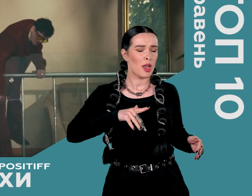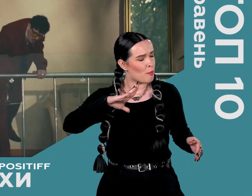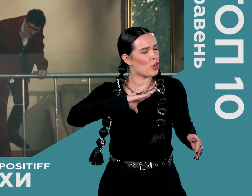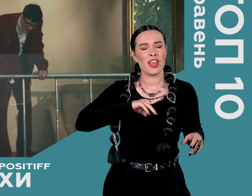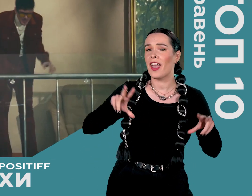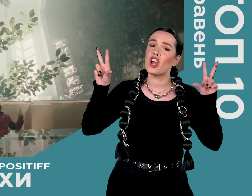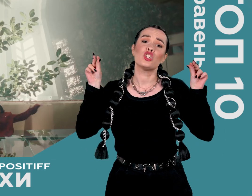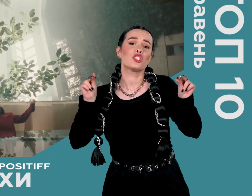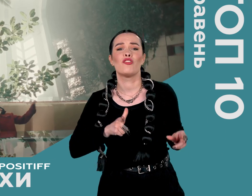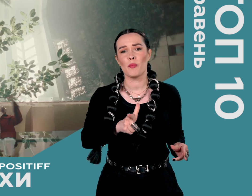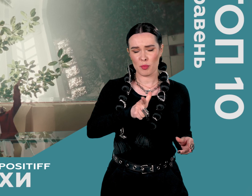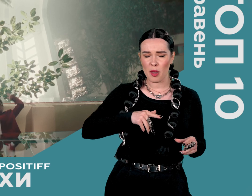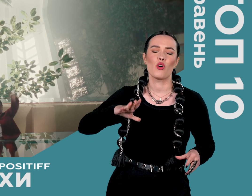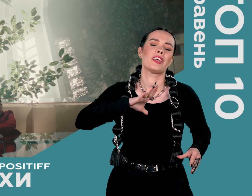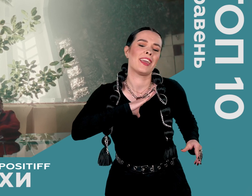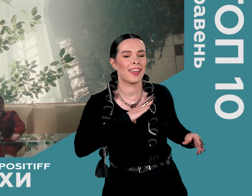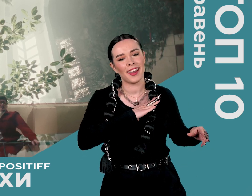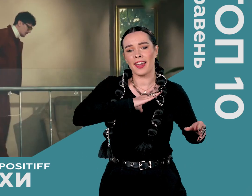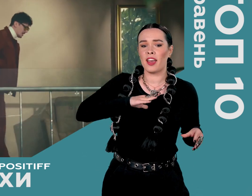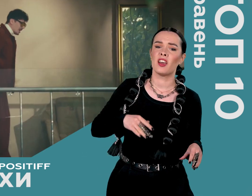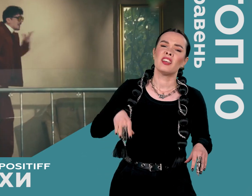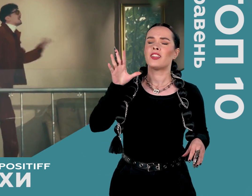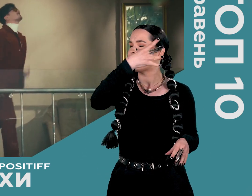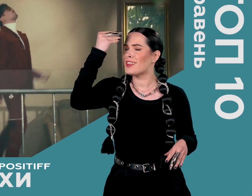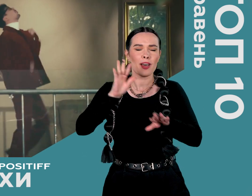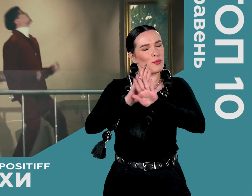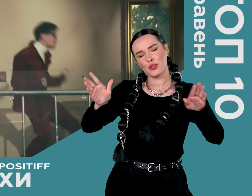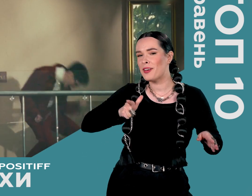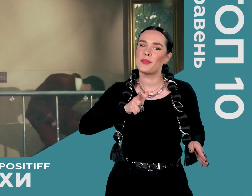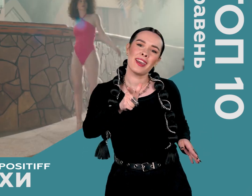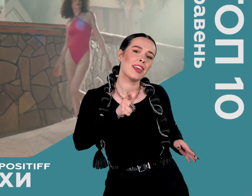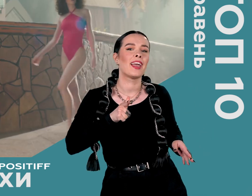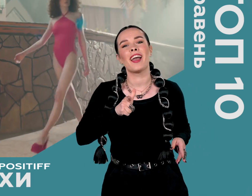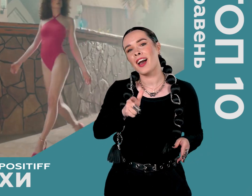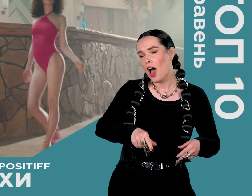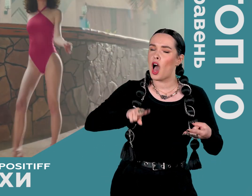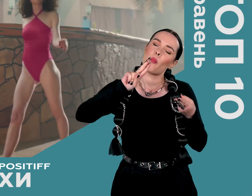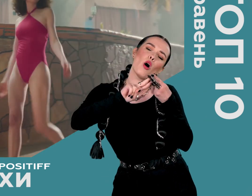Милими ми були, щасливими ми були, та не забули ми